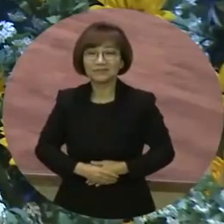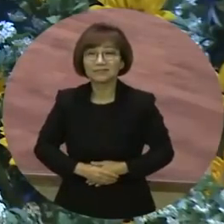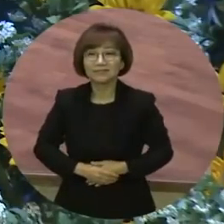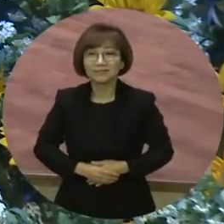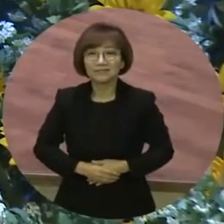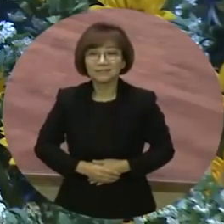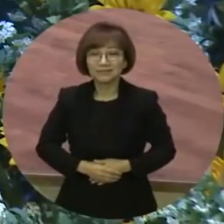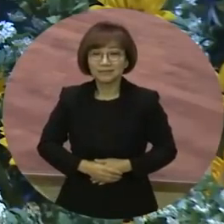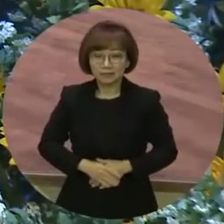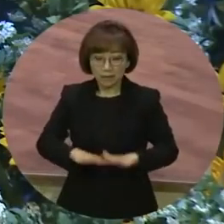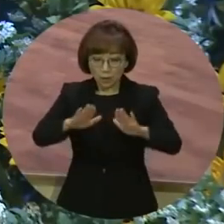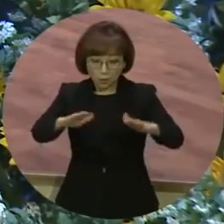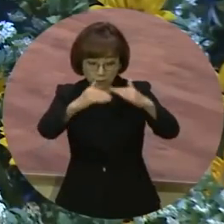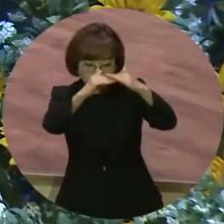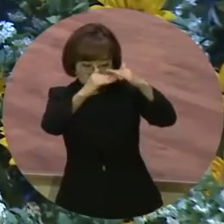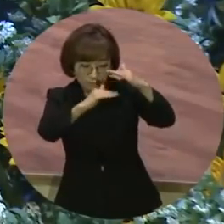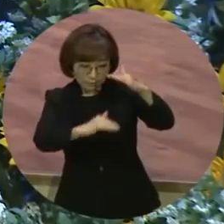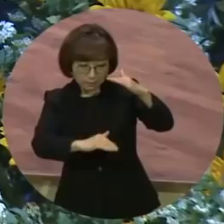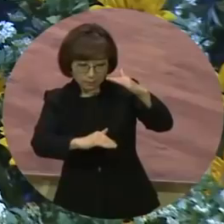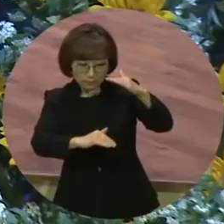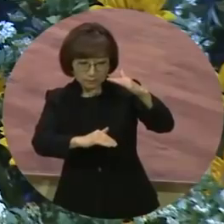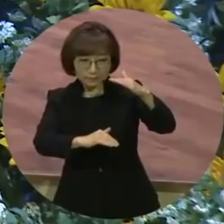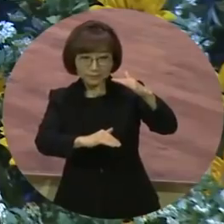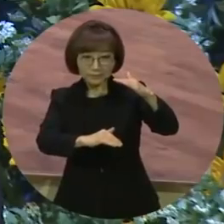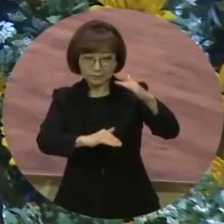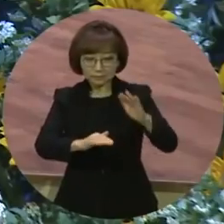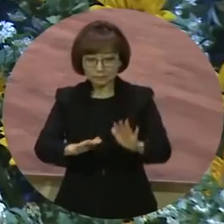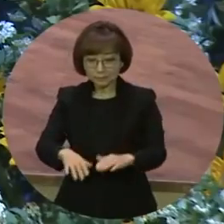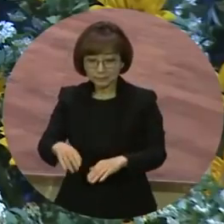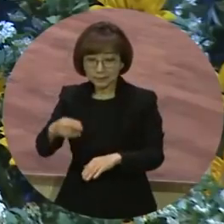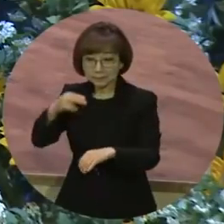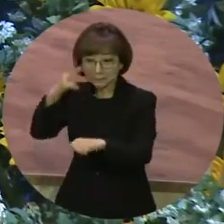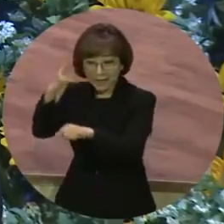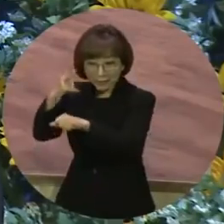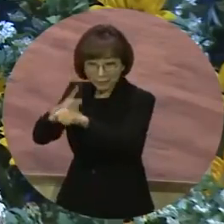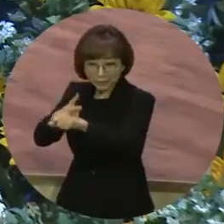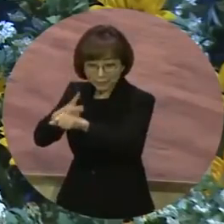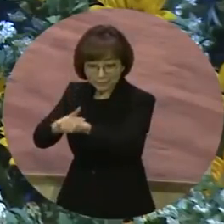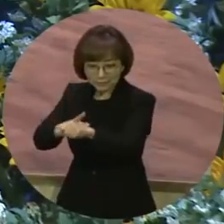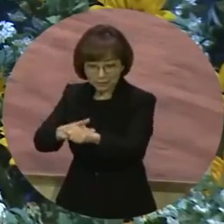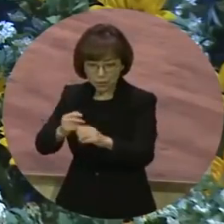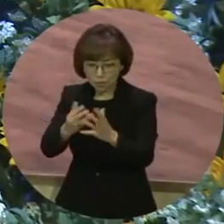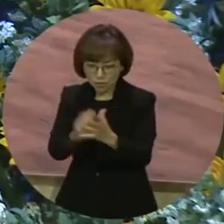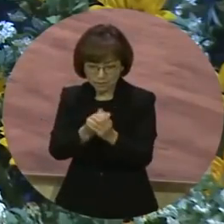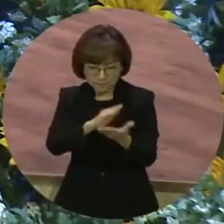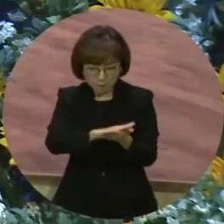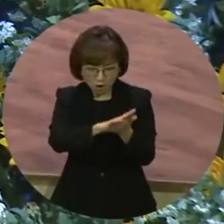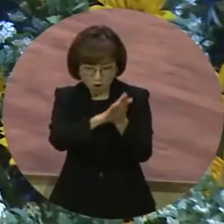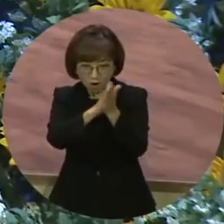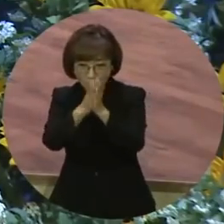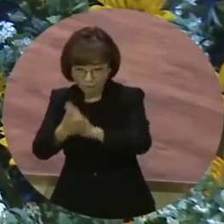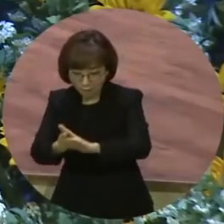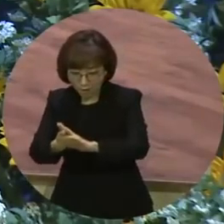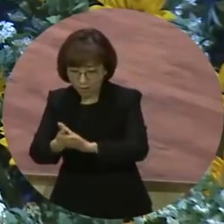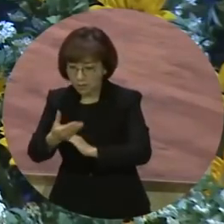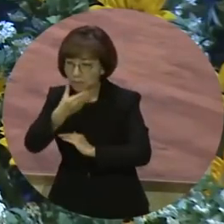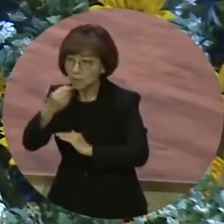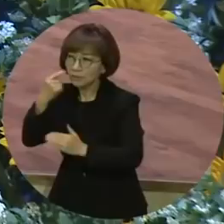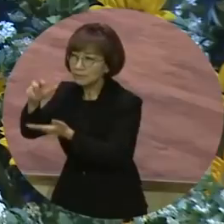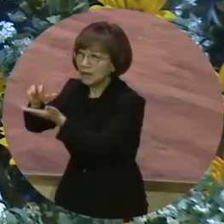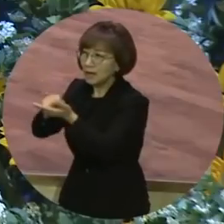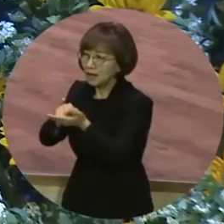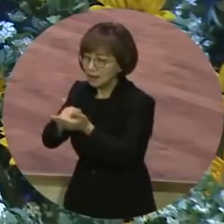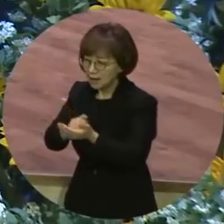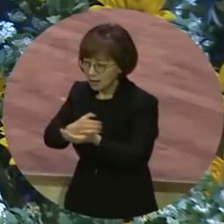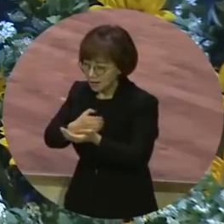특별히 오늘 본문 말씀은 이렇게 변화된 사도 바울의 복음에 대한 감격과 열정이